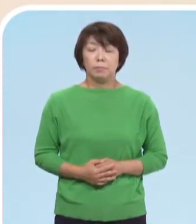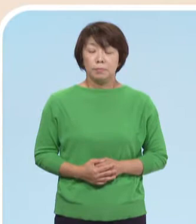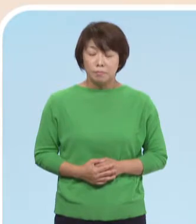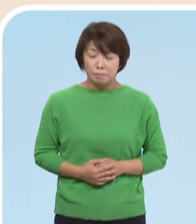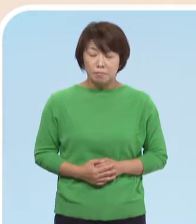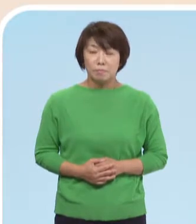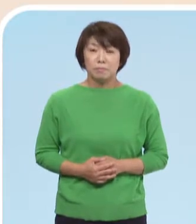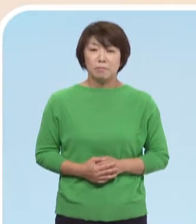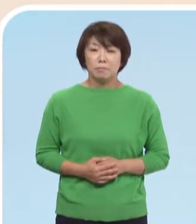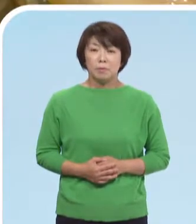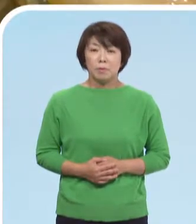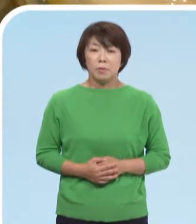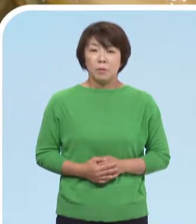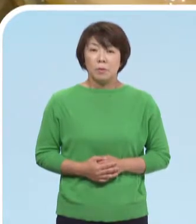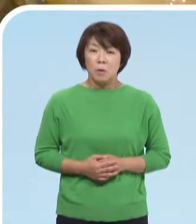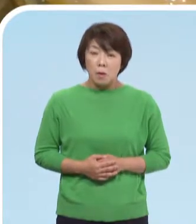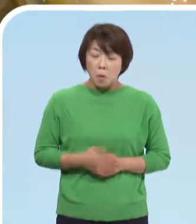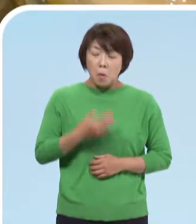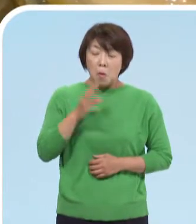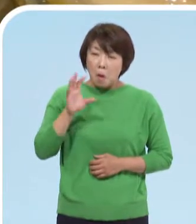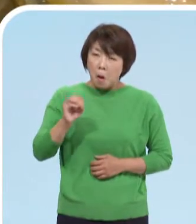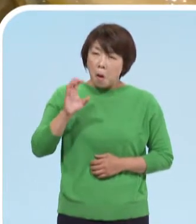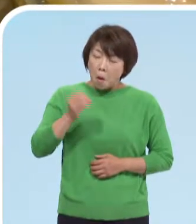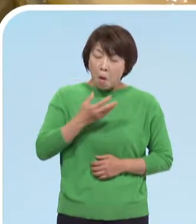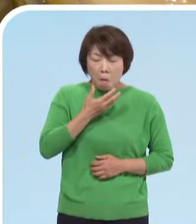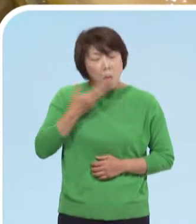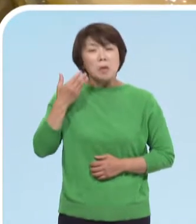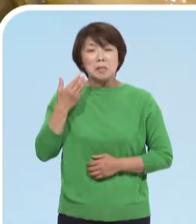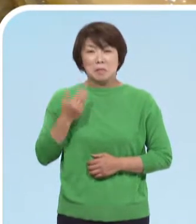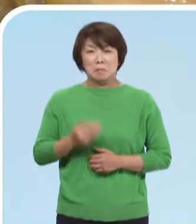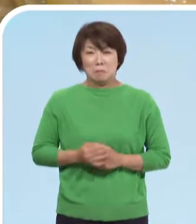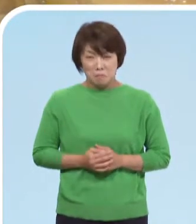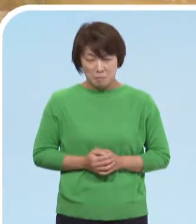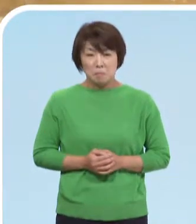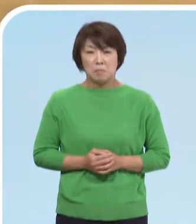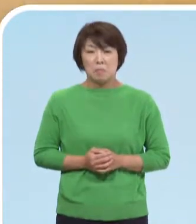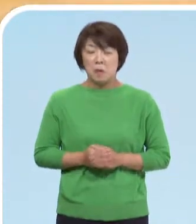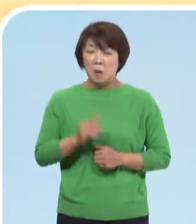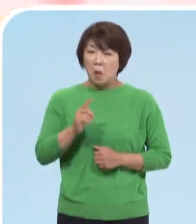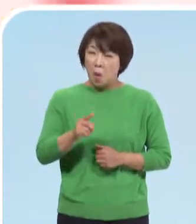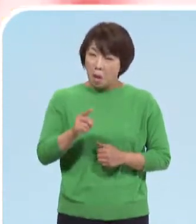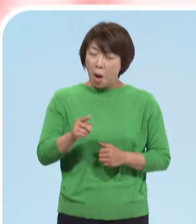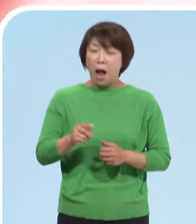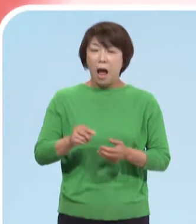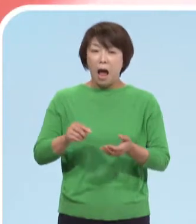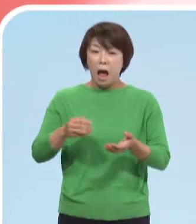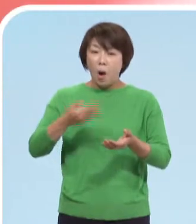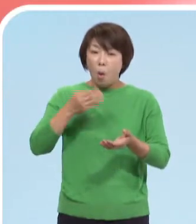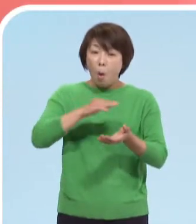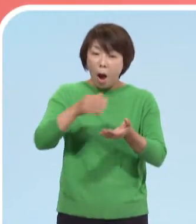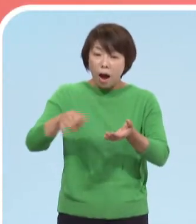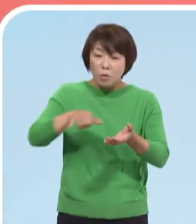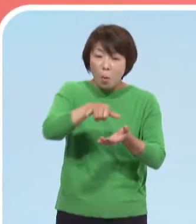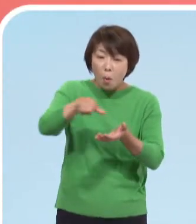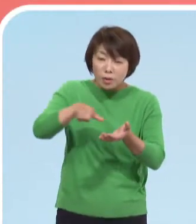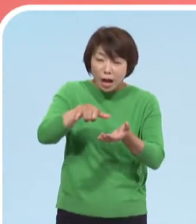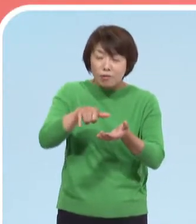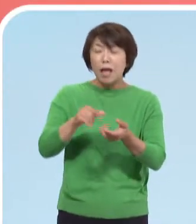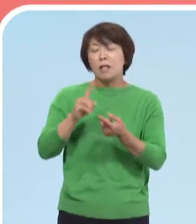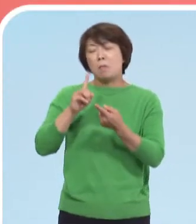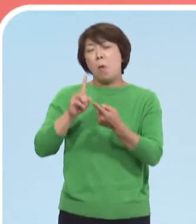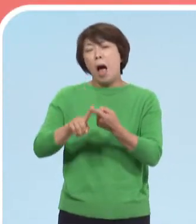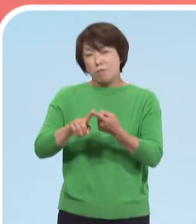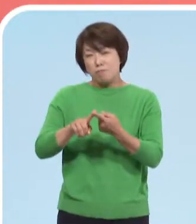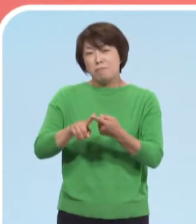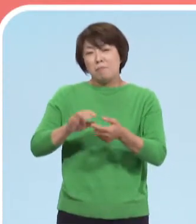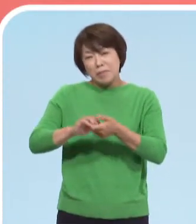わあ、噛み応え抜群ですよね。これはちょっともうお茶漬けでもええやろしね、ぜ